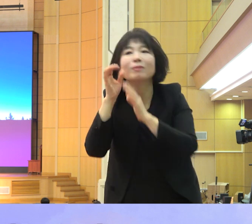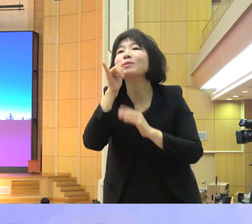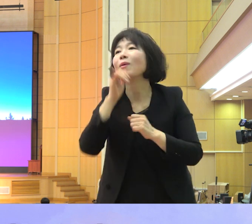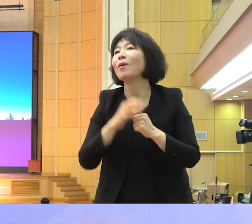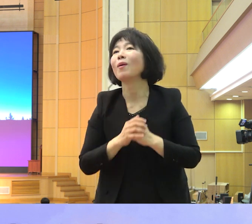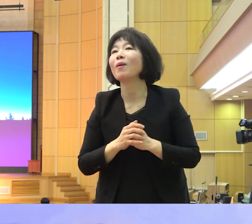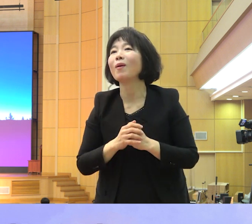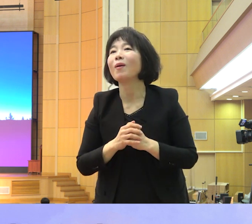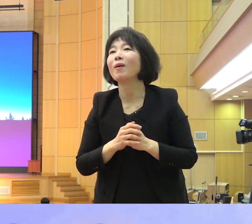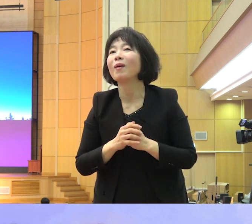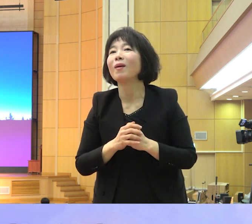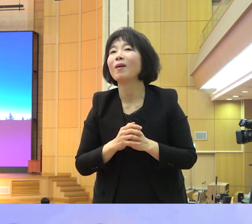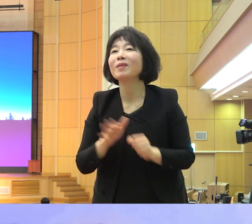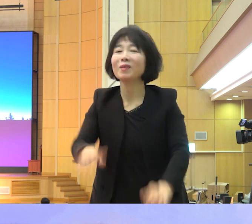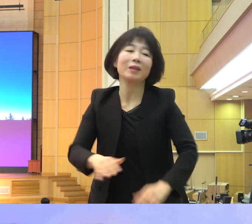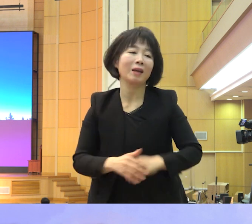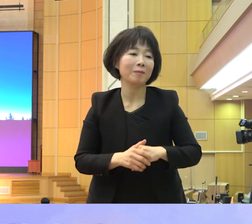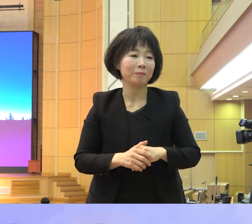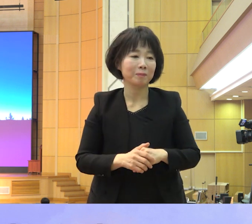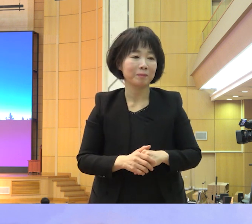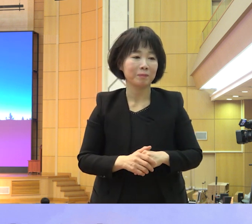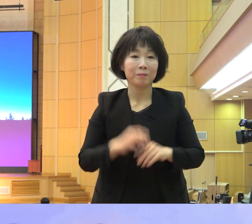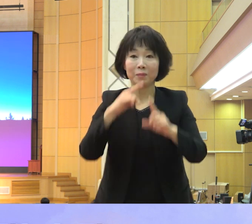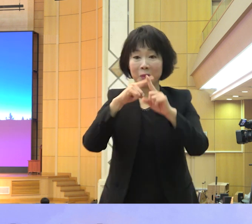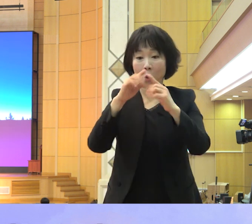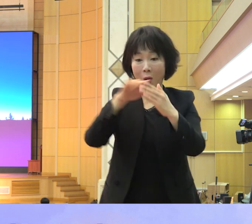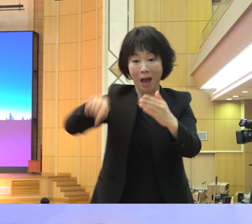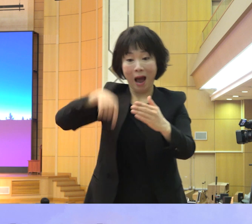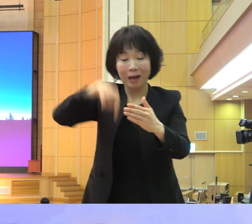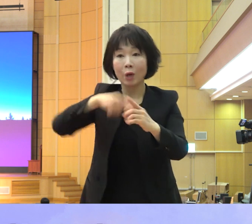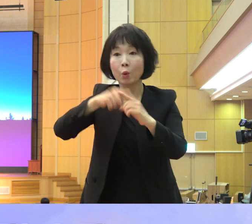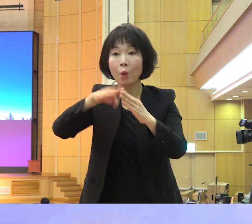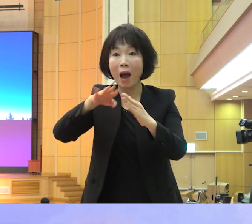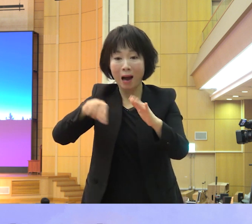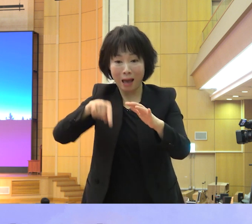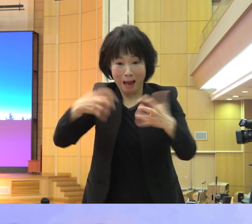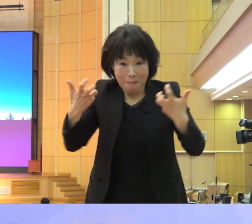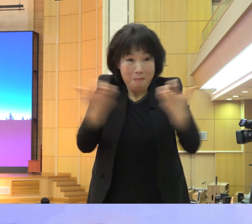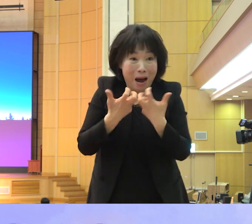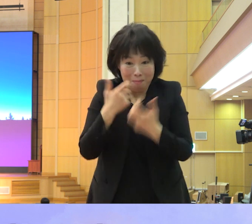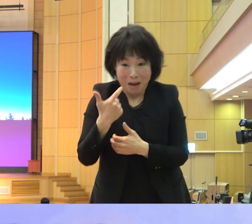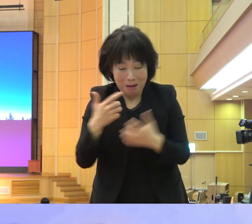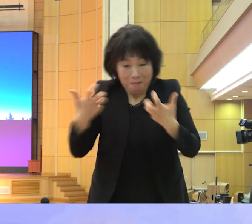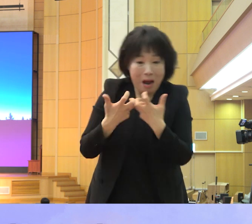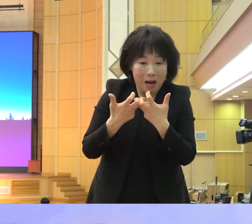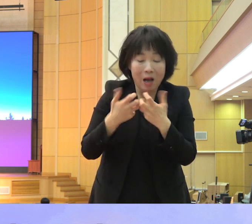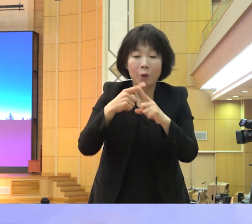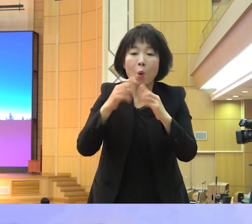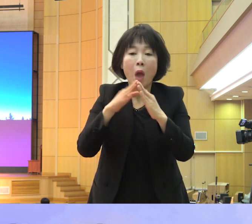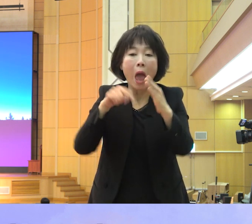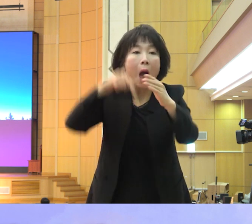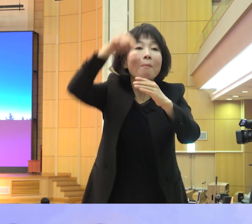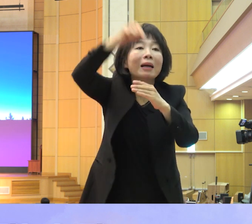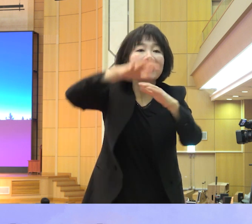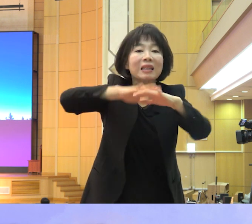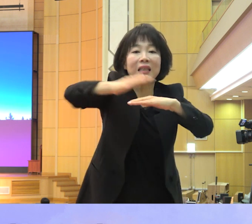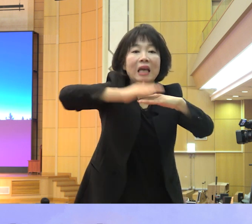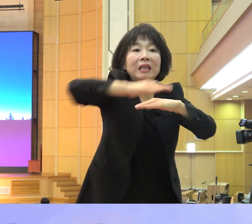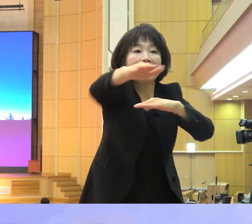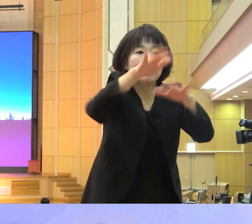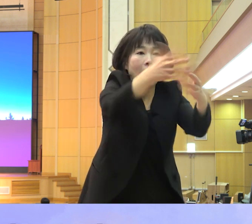근데 안에 있는 사람도 물론이겠지만 바깥에 있는 사람, 저 바깥에 저